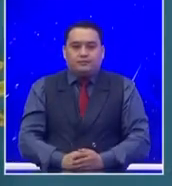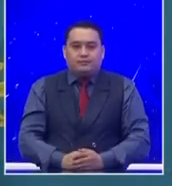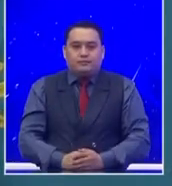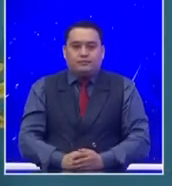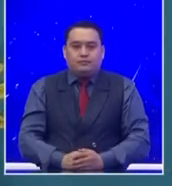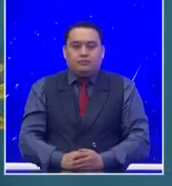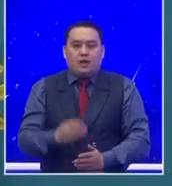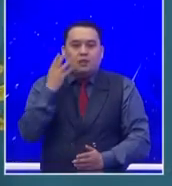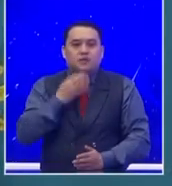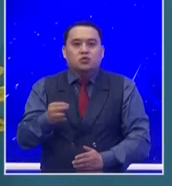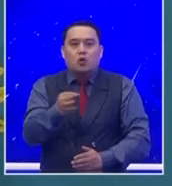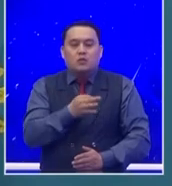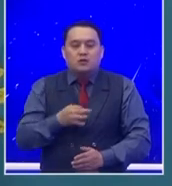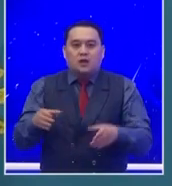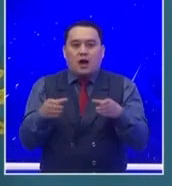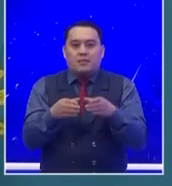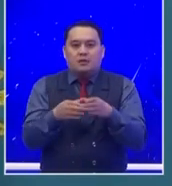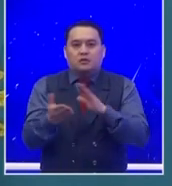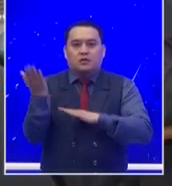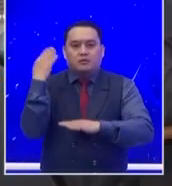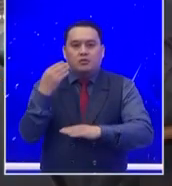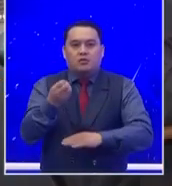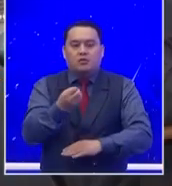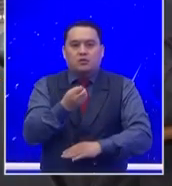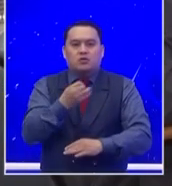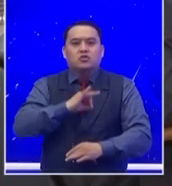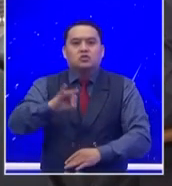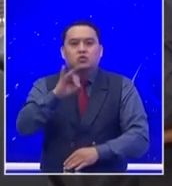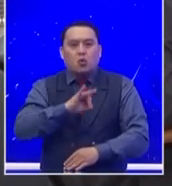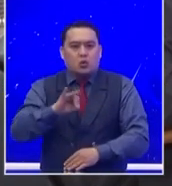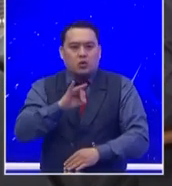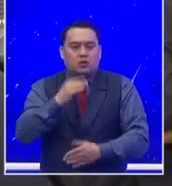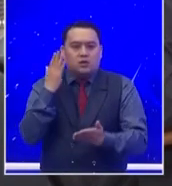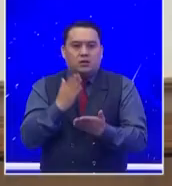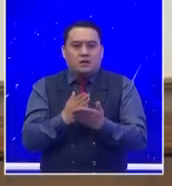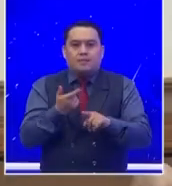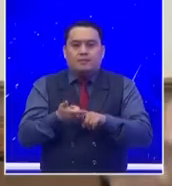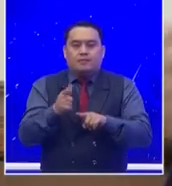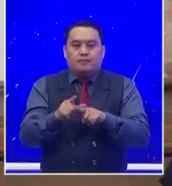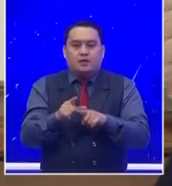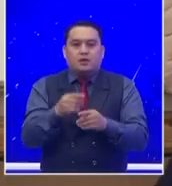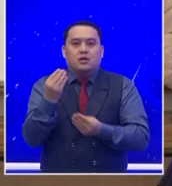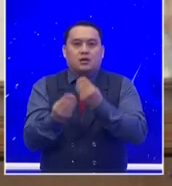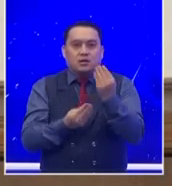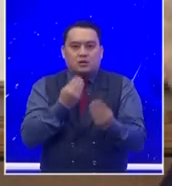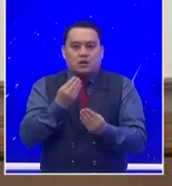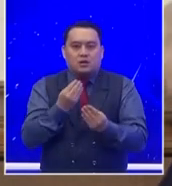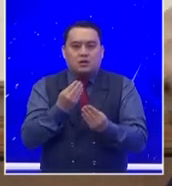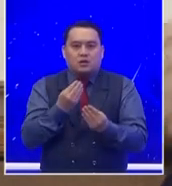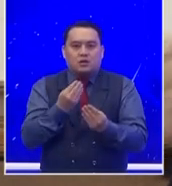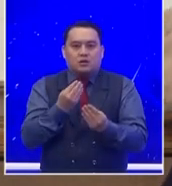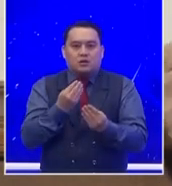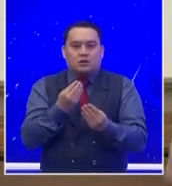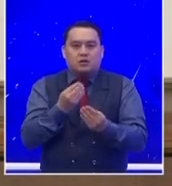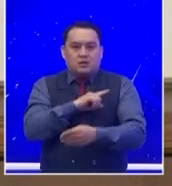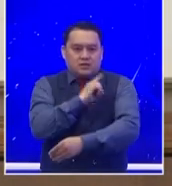которыми очень давняя хорошие такую историю этому играть у нас настраивать что вы